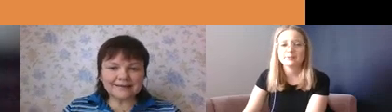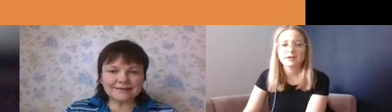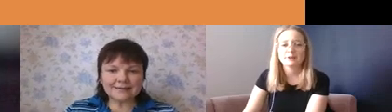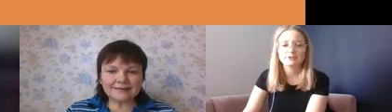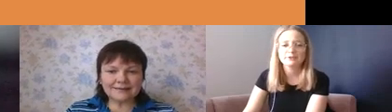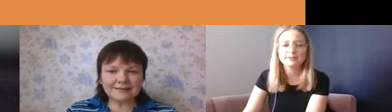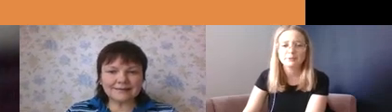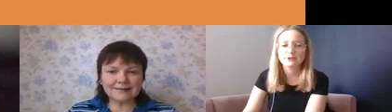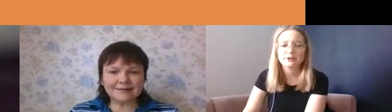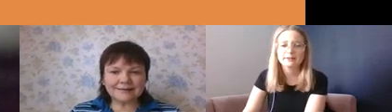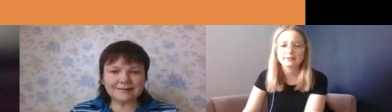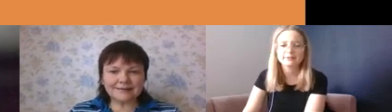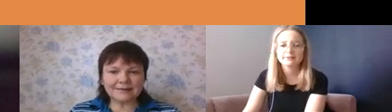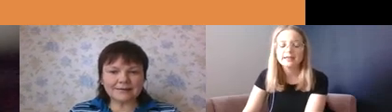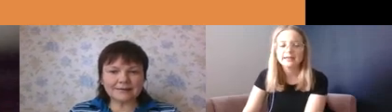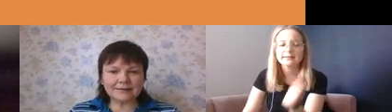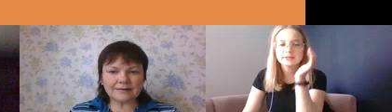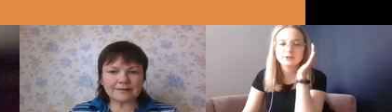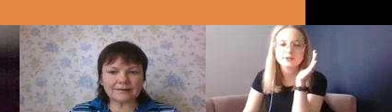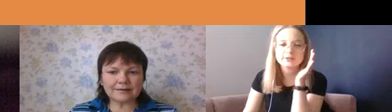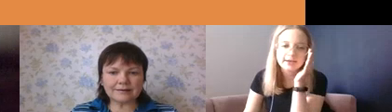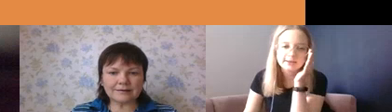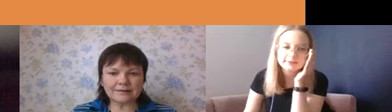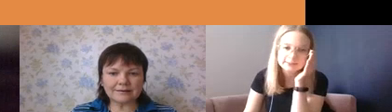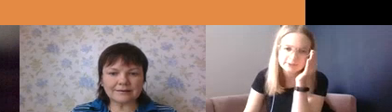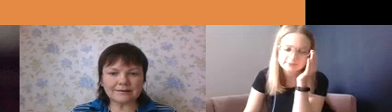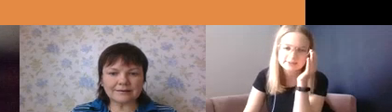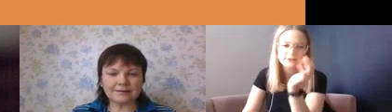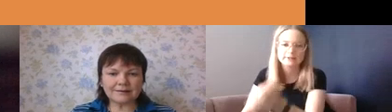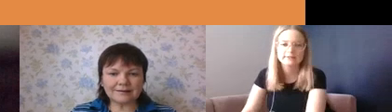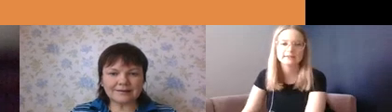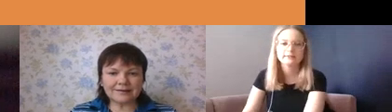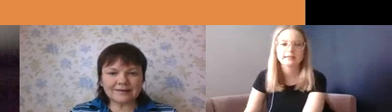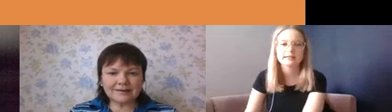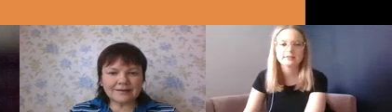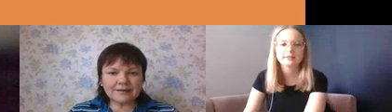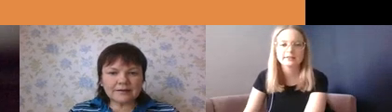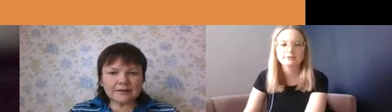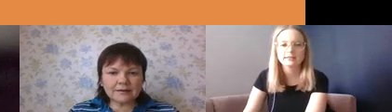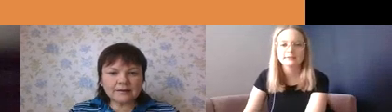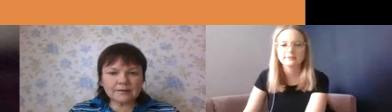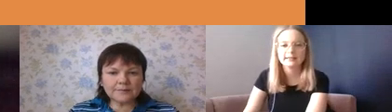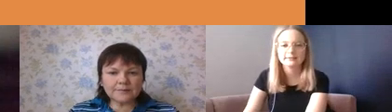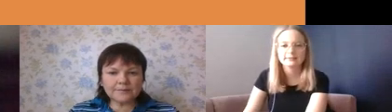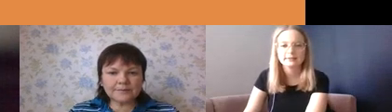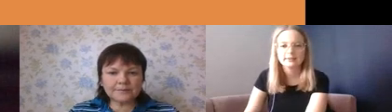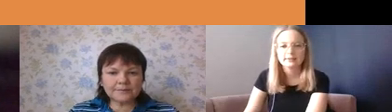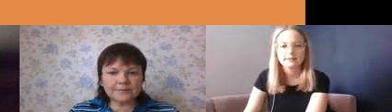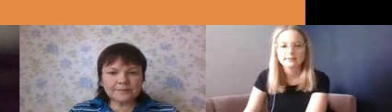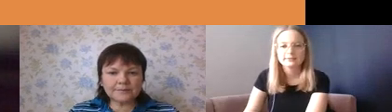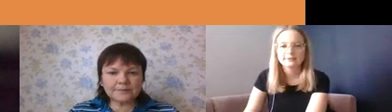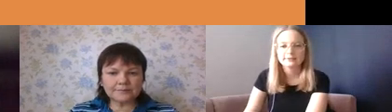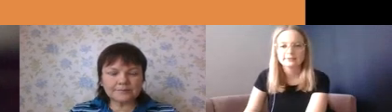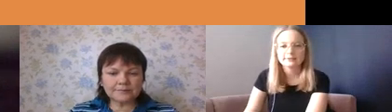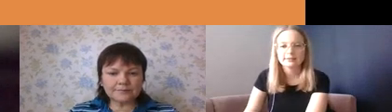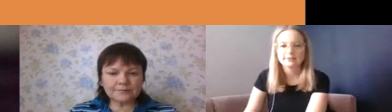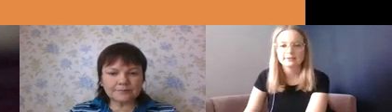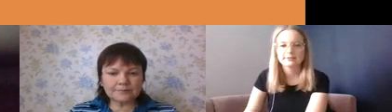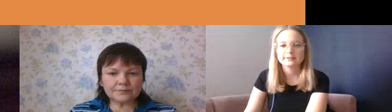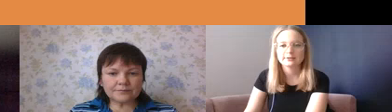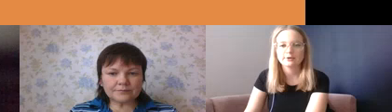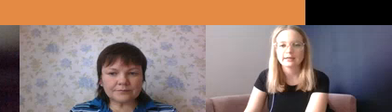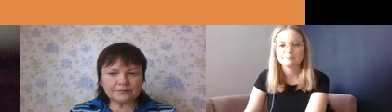Et saab ka seda sõbralikust teistmoodi öelda, et hetkel on 28 inimest vastanud, et vastake julgelt veel, et need